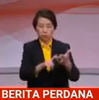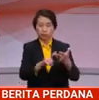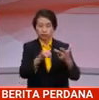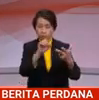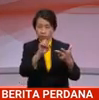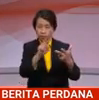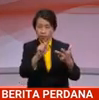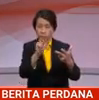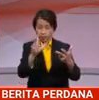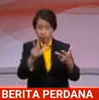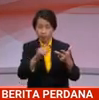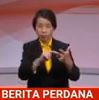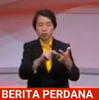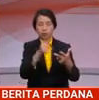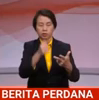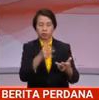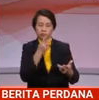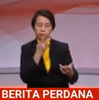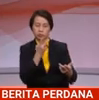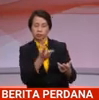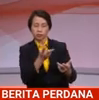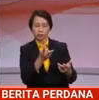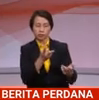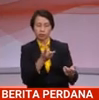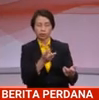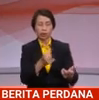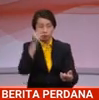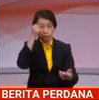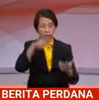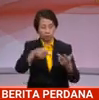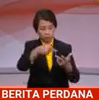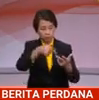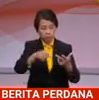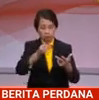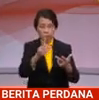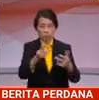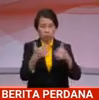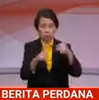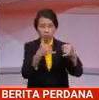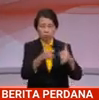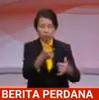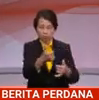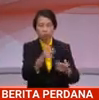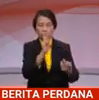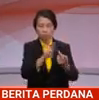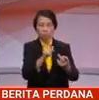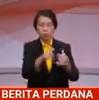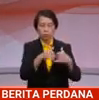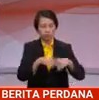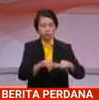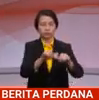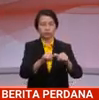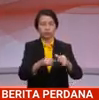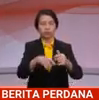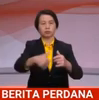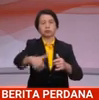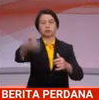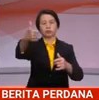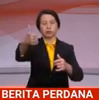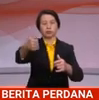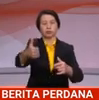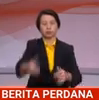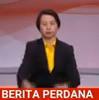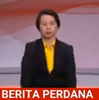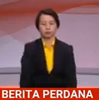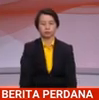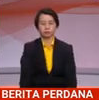Jadi ini menampakkan kefahaman, keserasian itu yang memberikan mereka terus ke depanlah pada set ketiga untuk